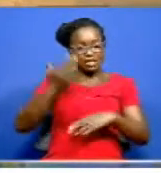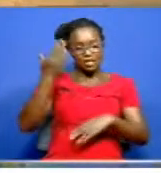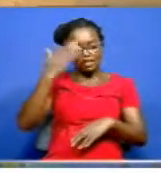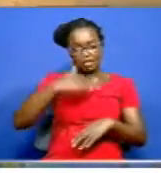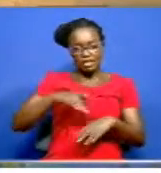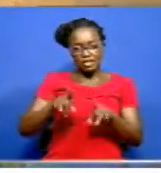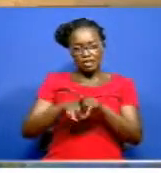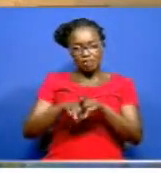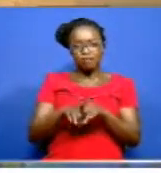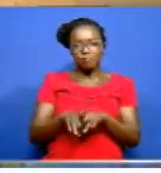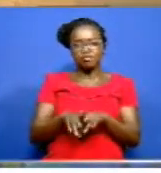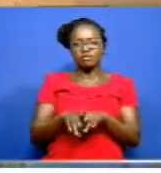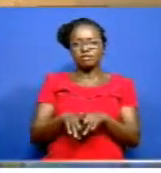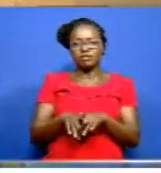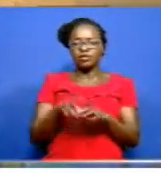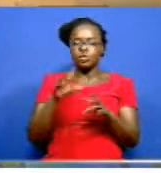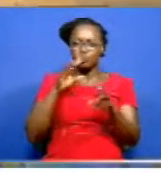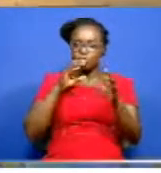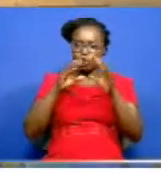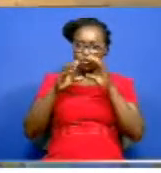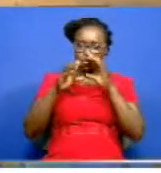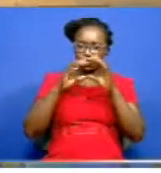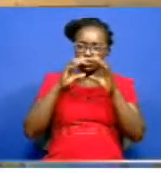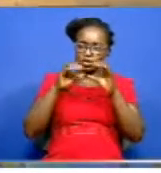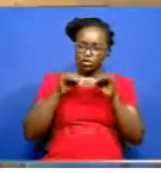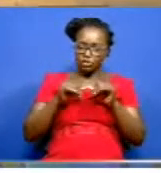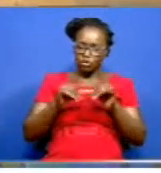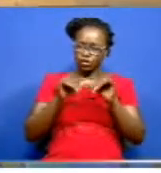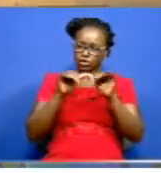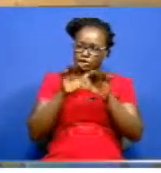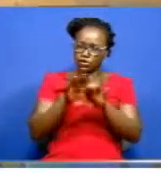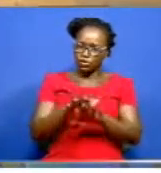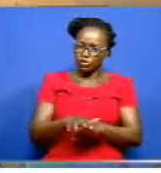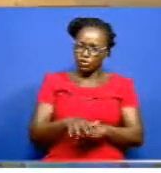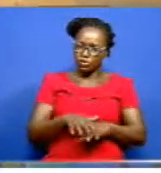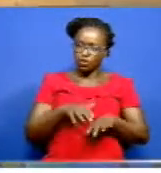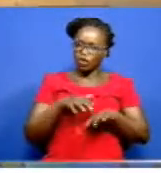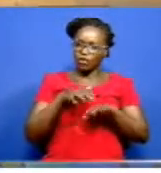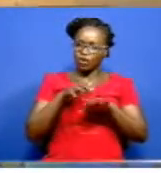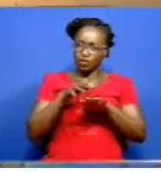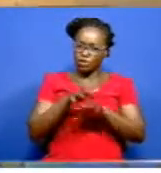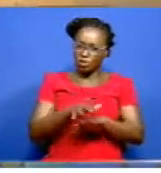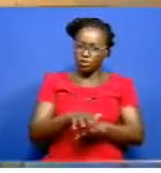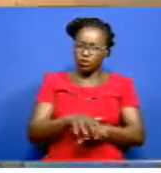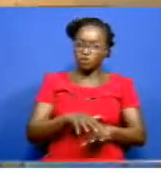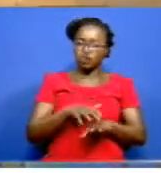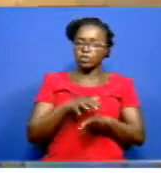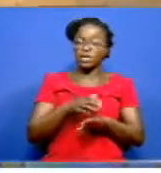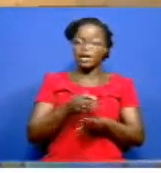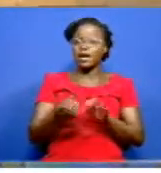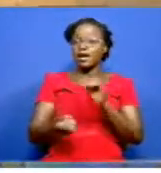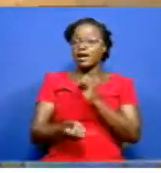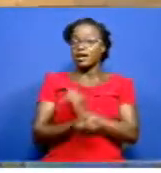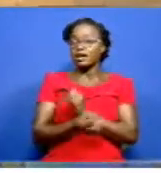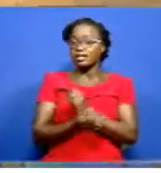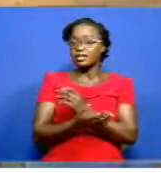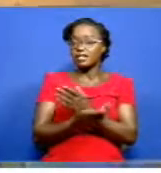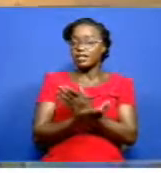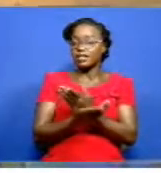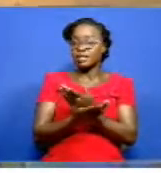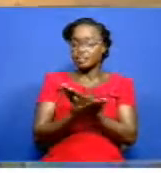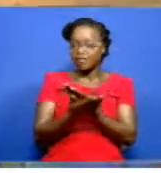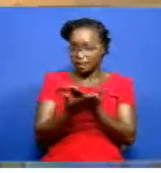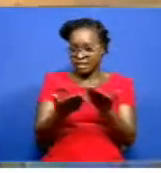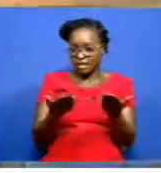wanaongea naye, so mawasiliano itaendelea pole pole. Hata kama anaona psychiatrist, pia ako na counselors na nurses on standby